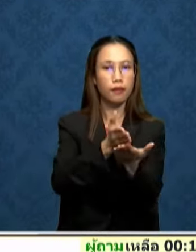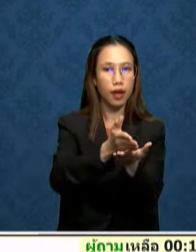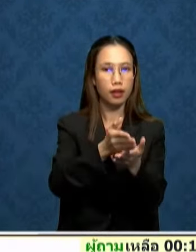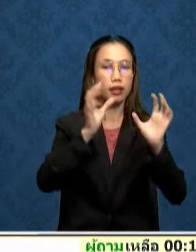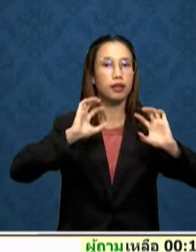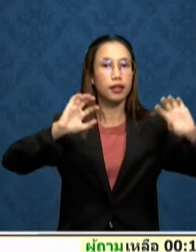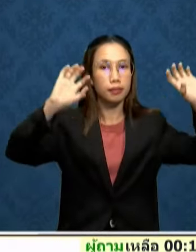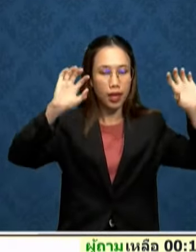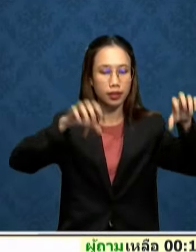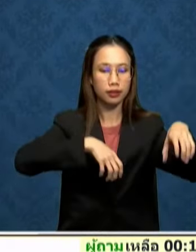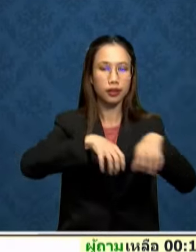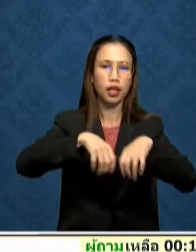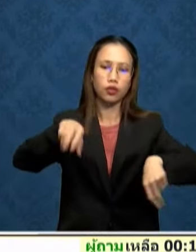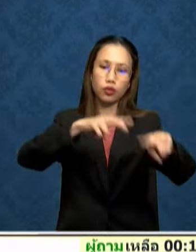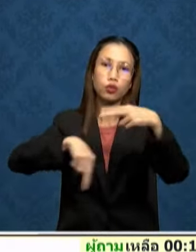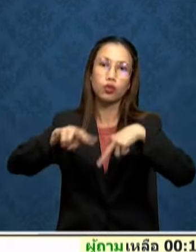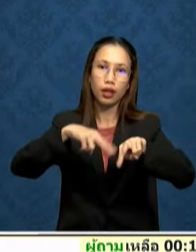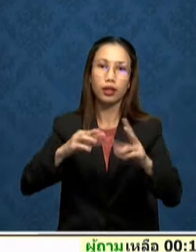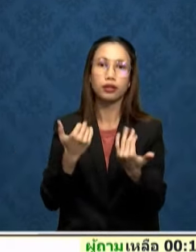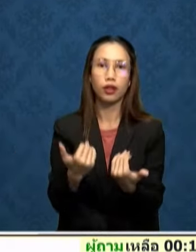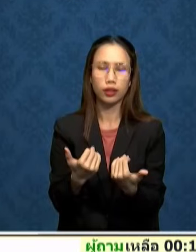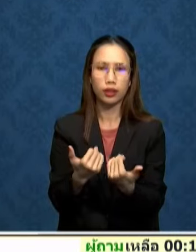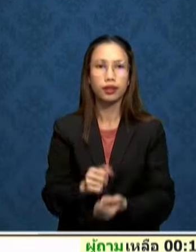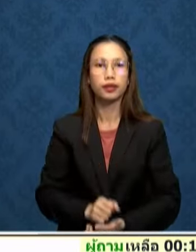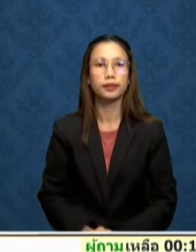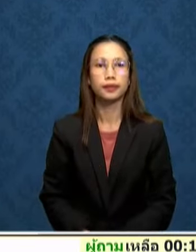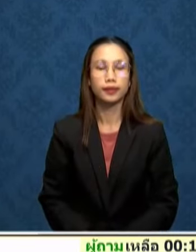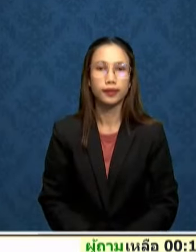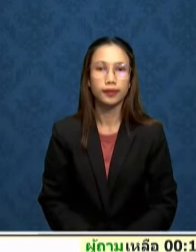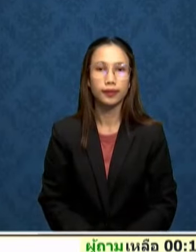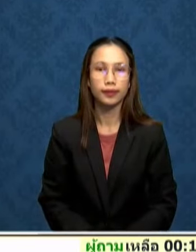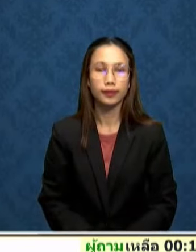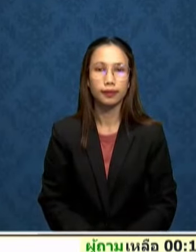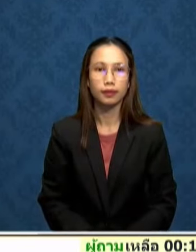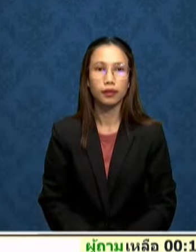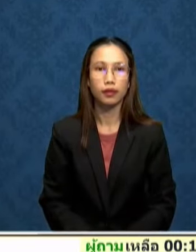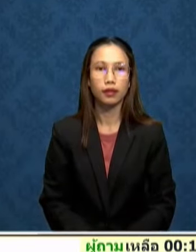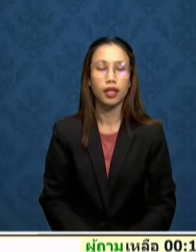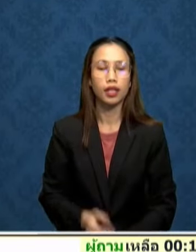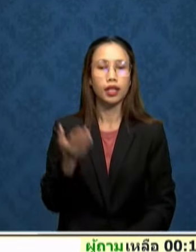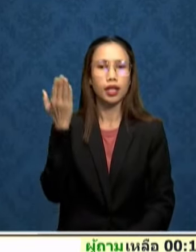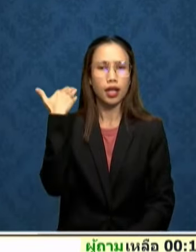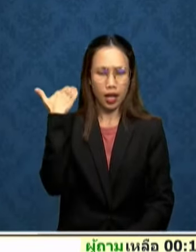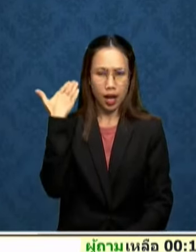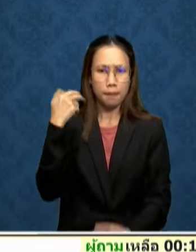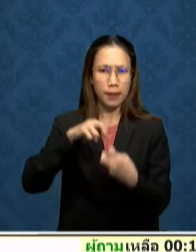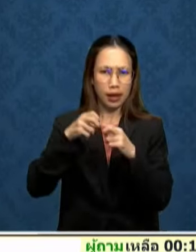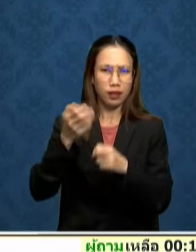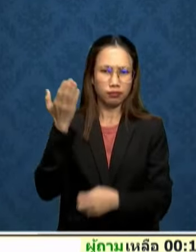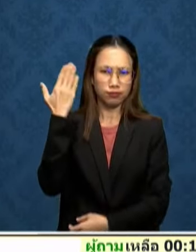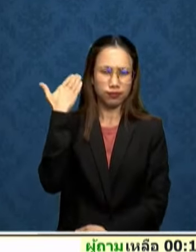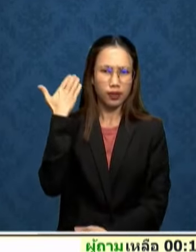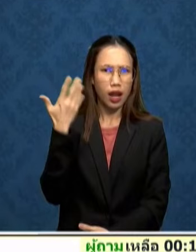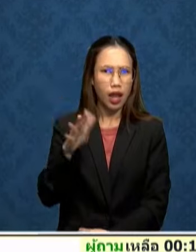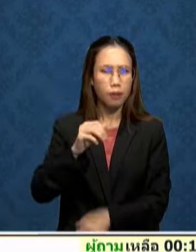าลที่บริหารราชการแผ่นดินอยู่ในขณะนี้ถึงแม้ว่าเรื่องจะเกิดมานานแล้ว